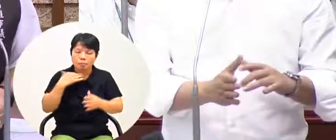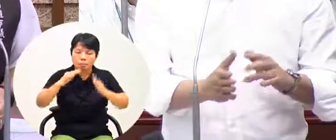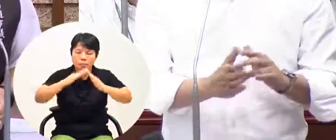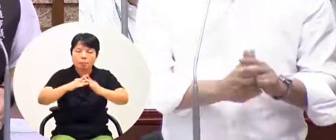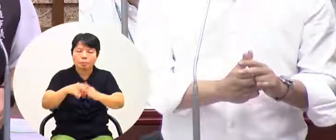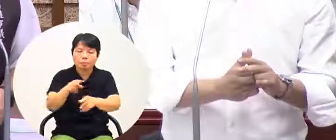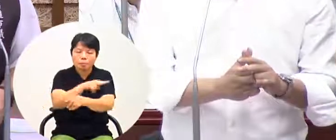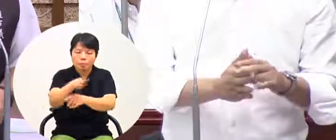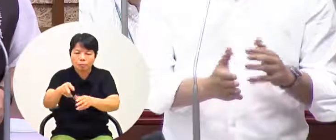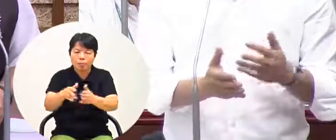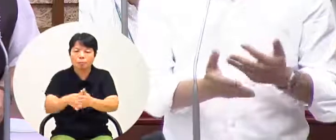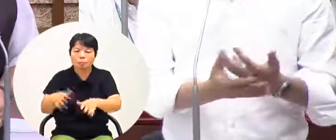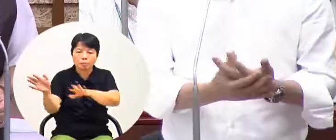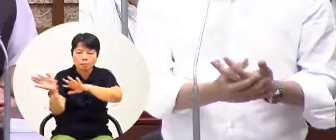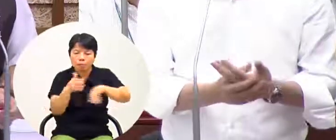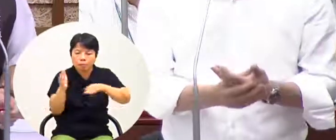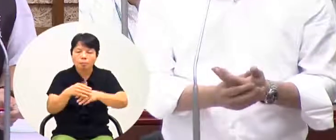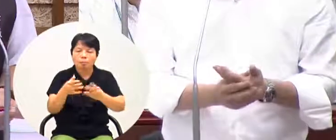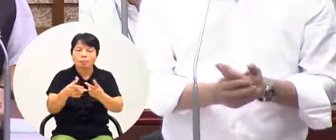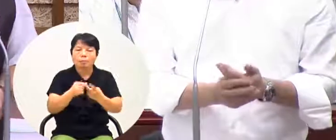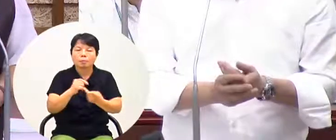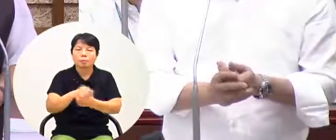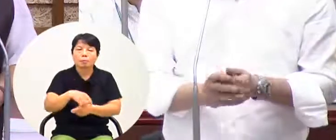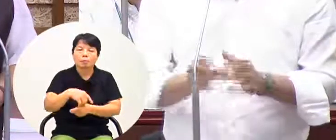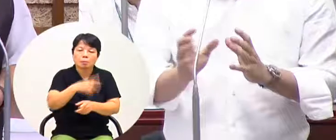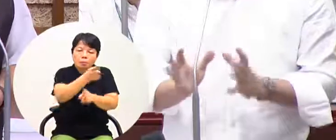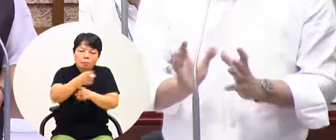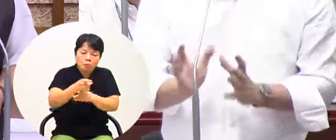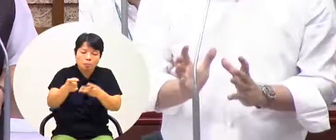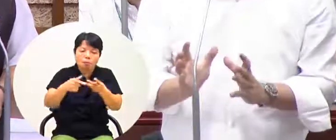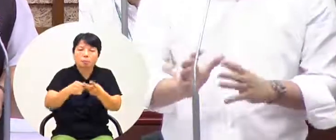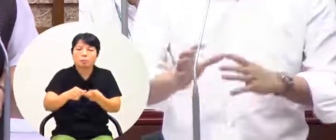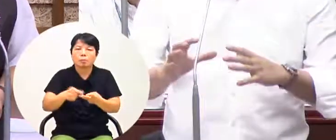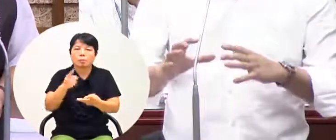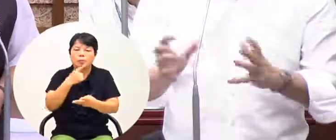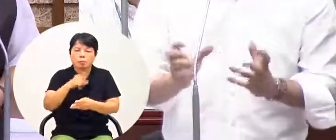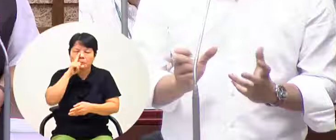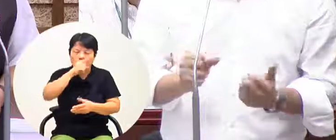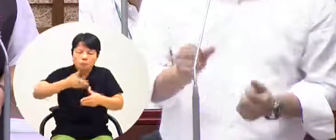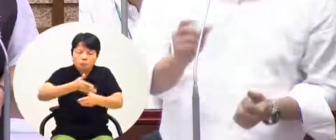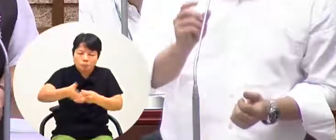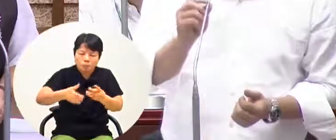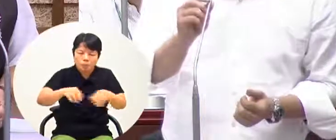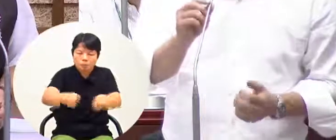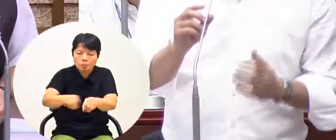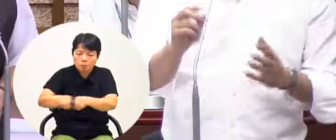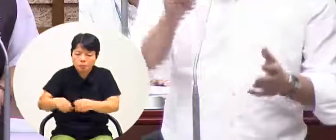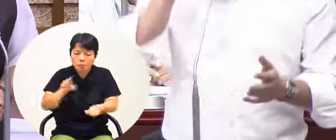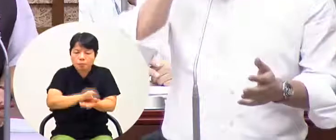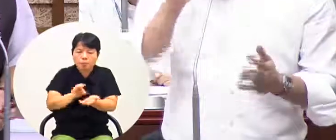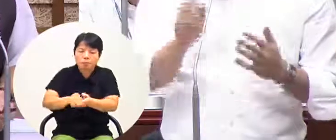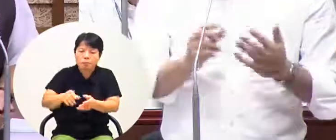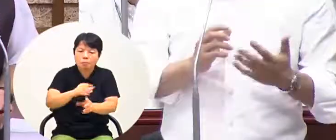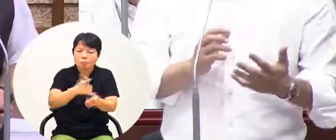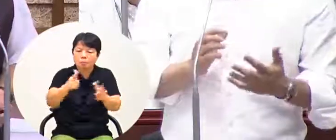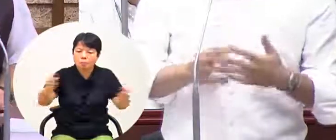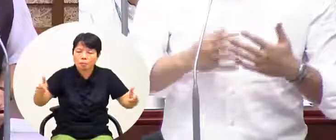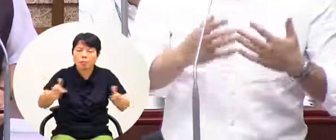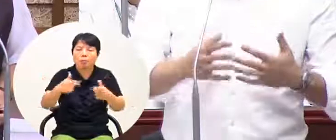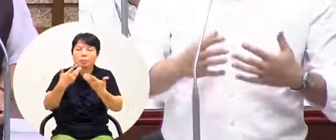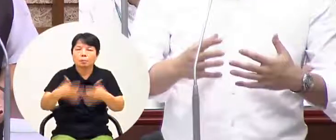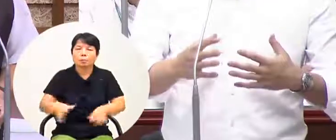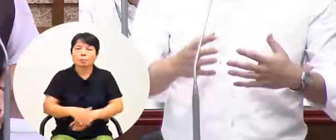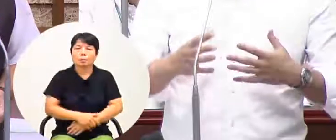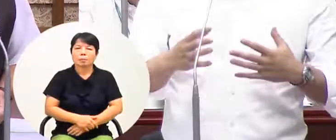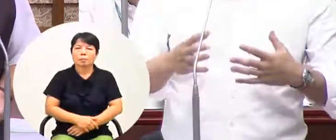私、消防跟这些污水排水接管跟停车的问题，其实层面很广。那但是这个我们有答应议会，我